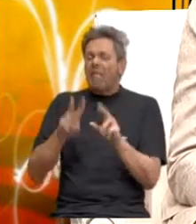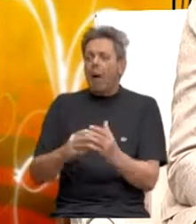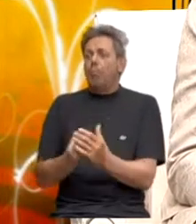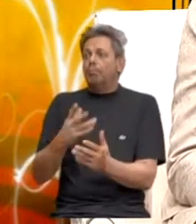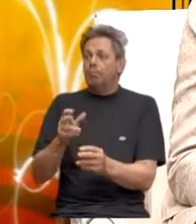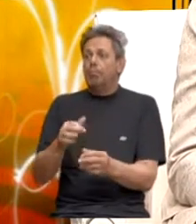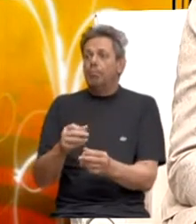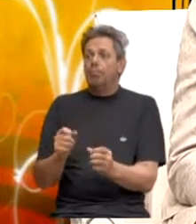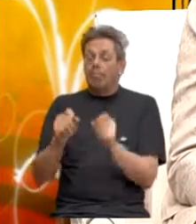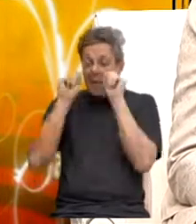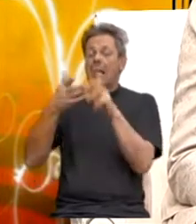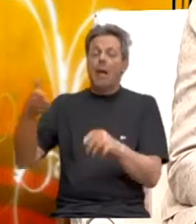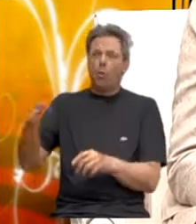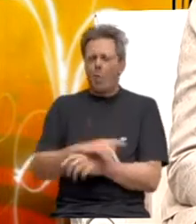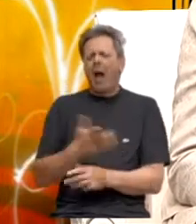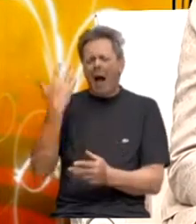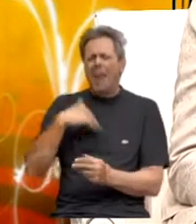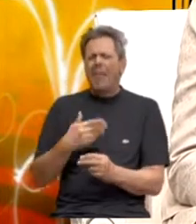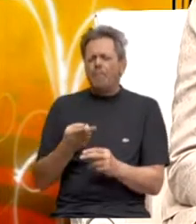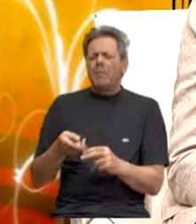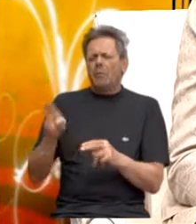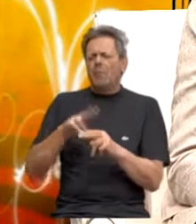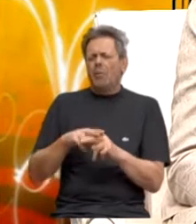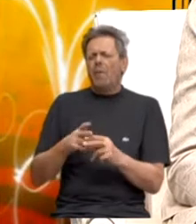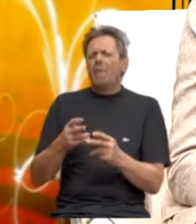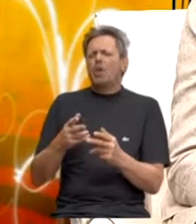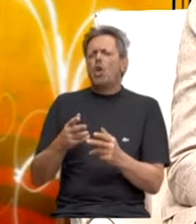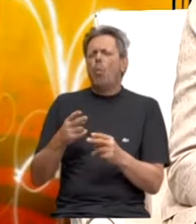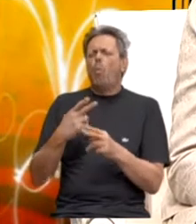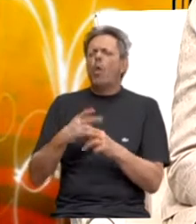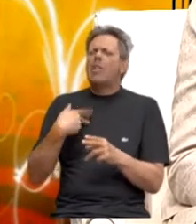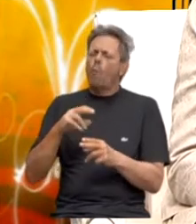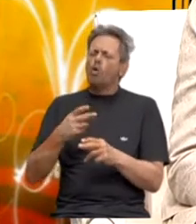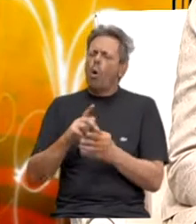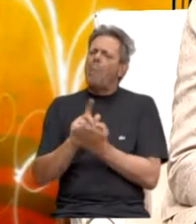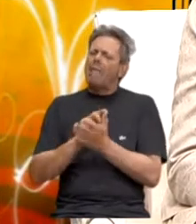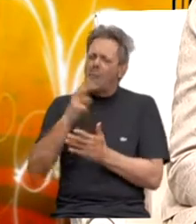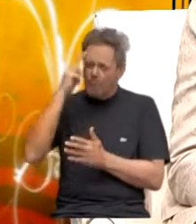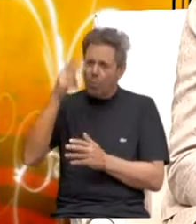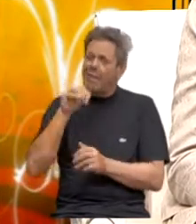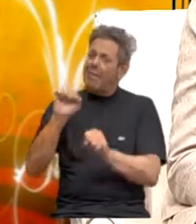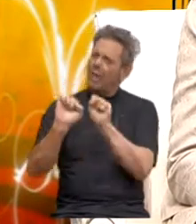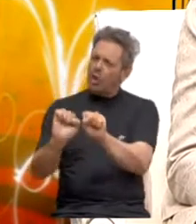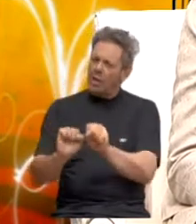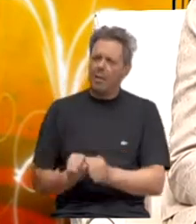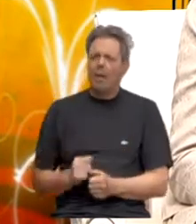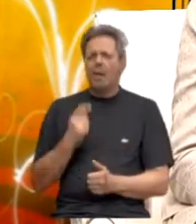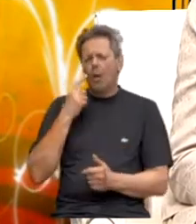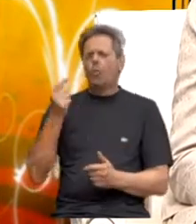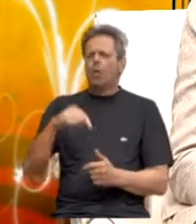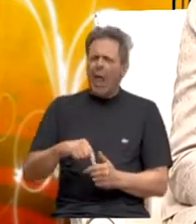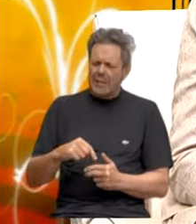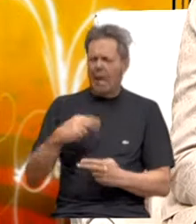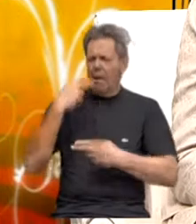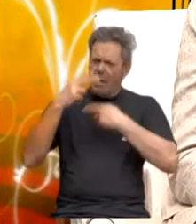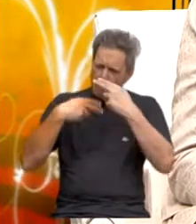većinu bolesti možemo prevenirati. Ako na vrijeme je prepoznamo, a na vrijeme ćemo prepoznati ili ako dolaze ljudi na